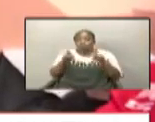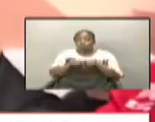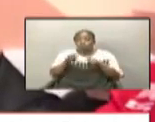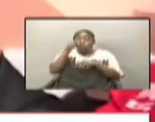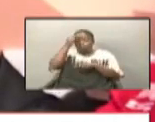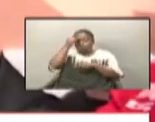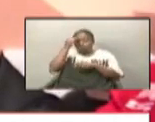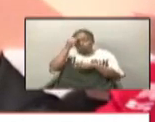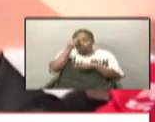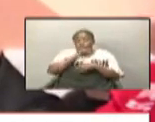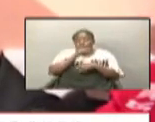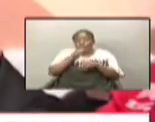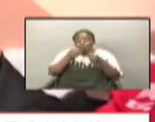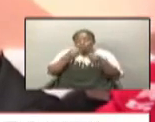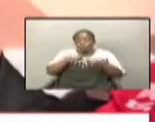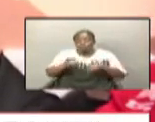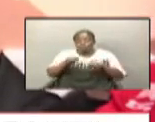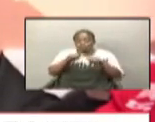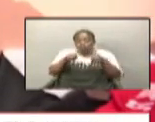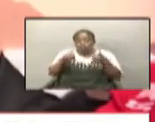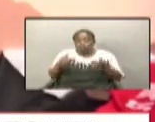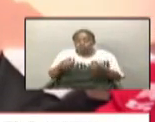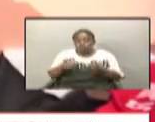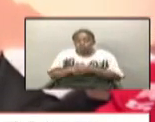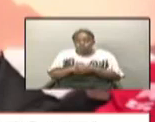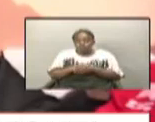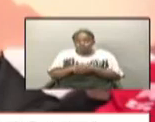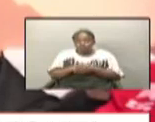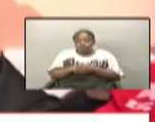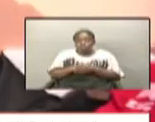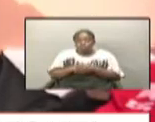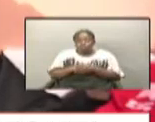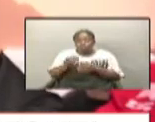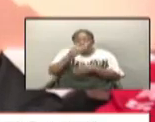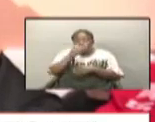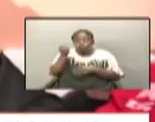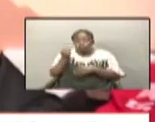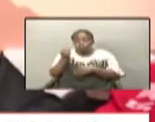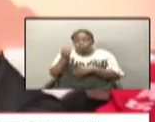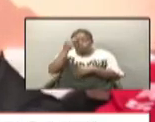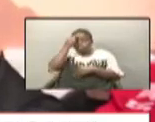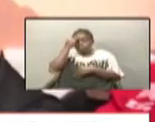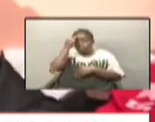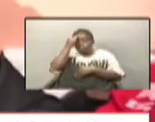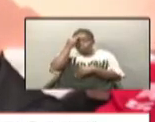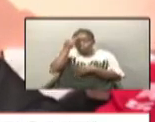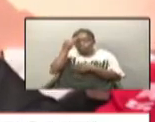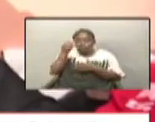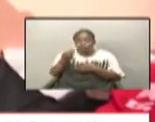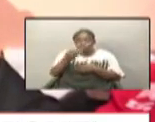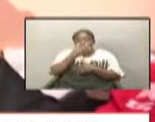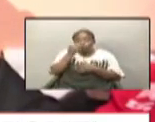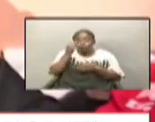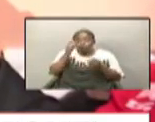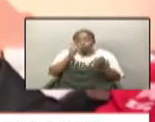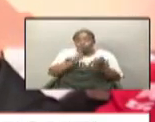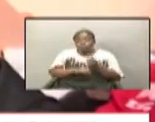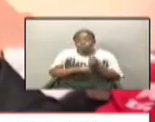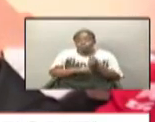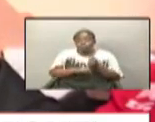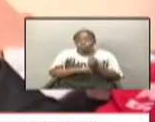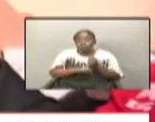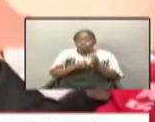abayizi baffe bakoze bulungi nnyo tomuyizi eyasoose eneeyasinze yafunye